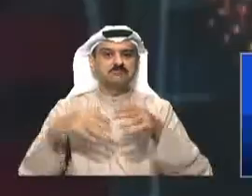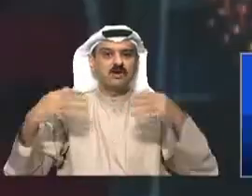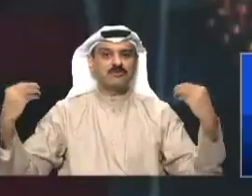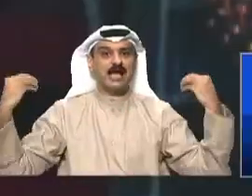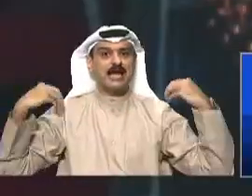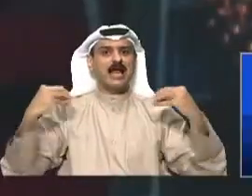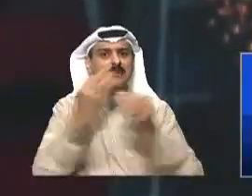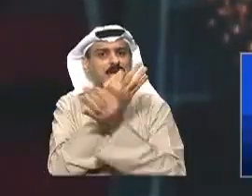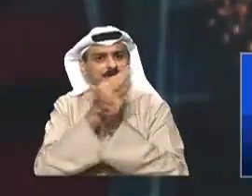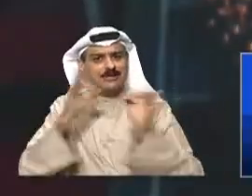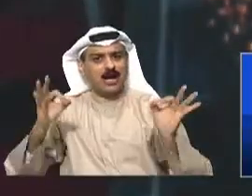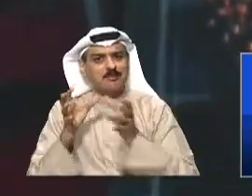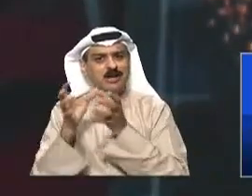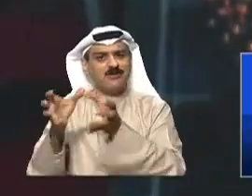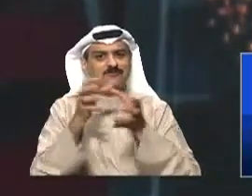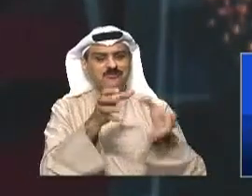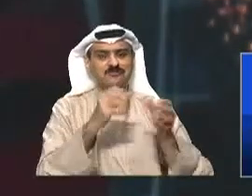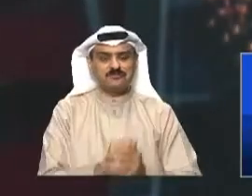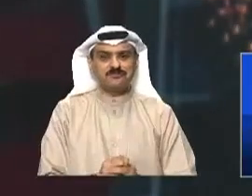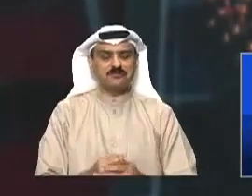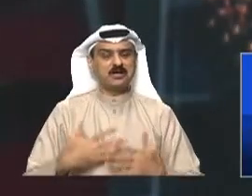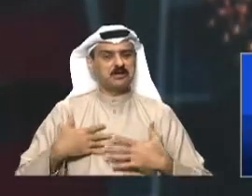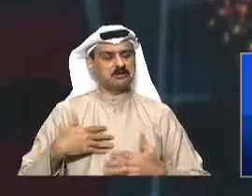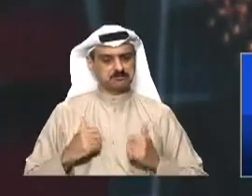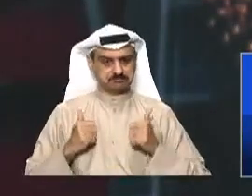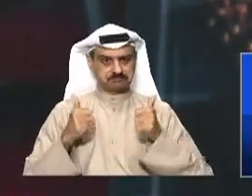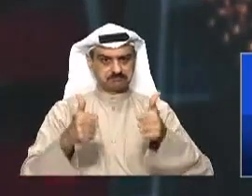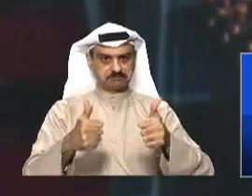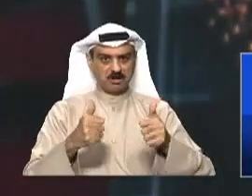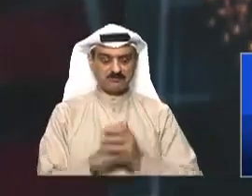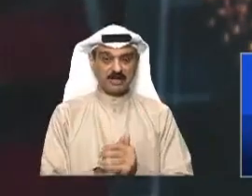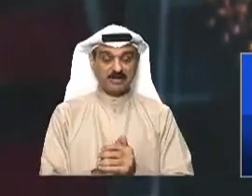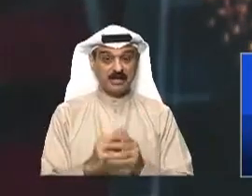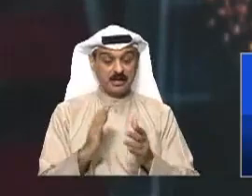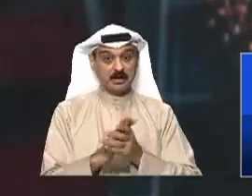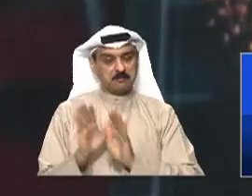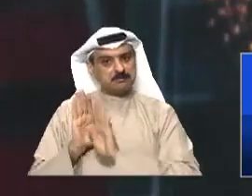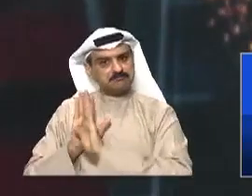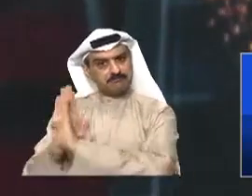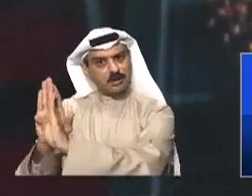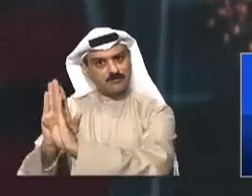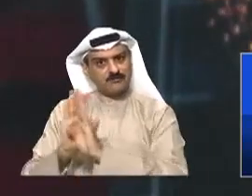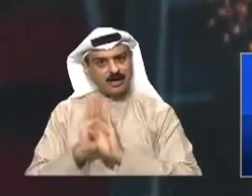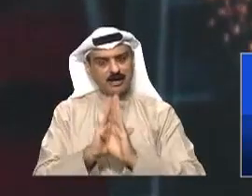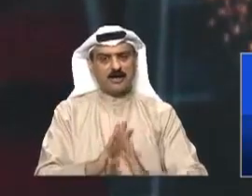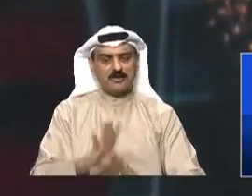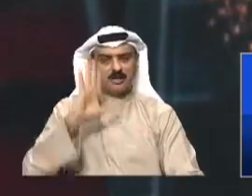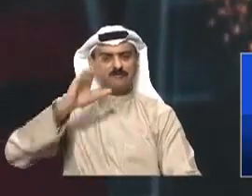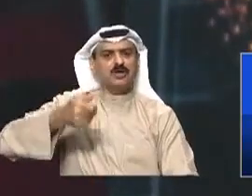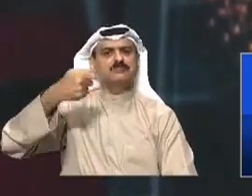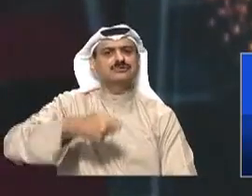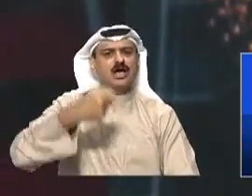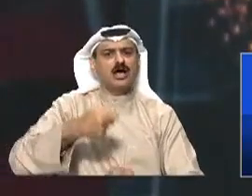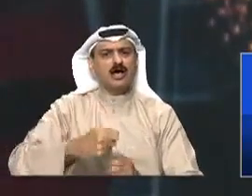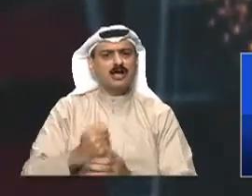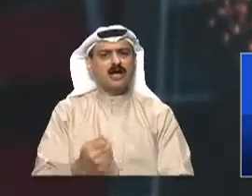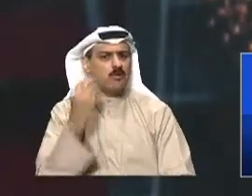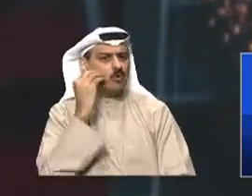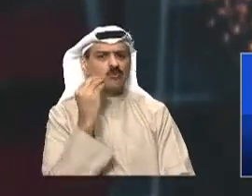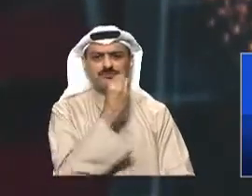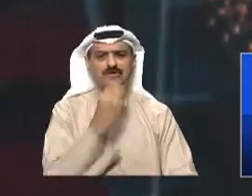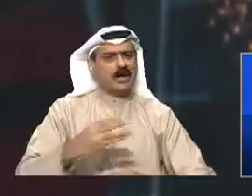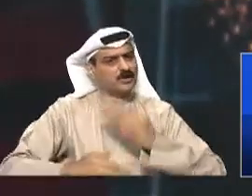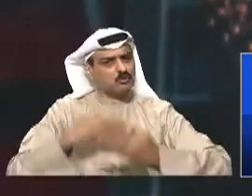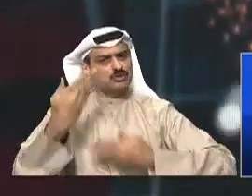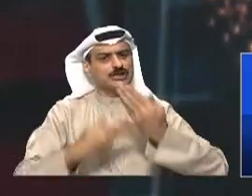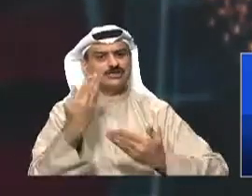ثقتهم كانت كبيرة دائما في أي بعد ما تصدى الكرة تحية هذا اللاعب وفعلا تشجيعه، وشفنا